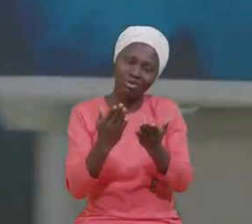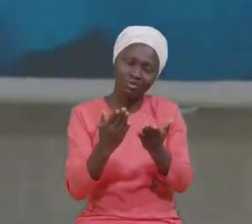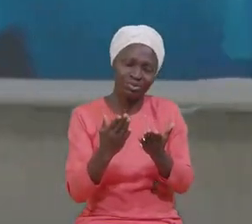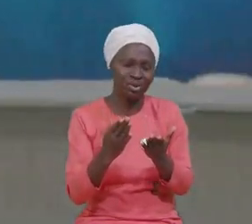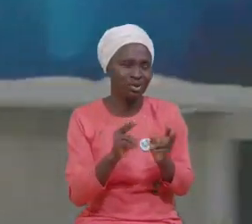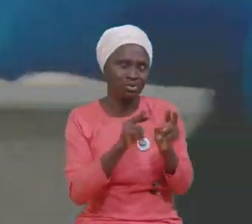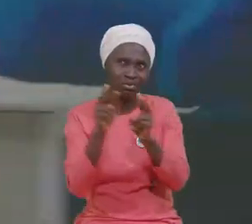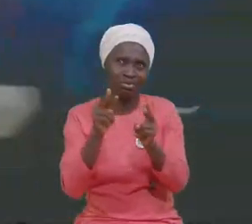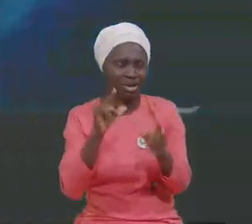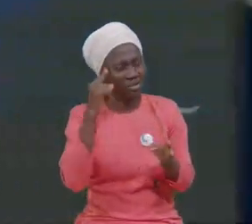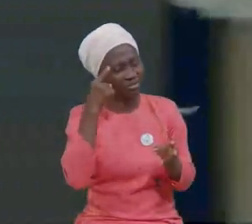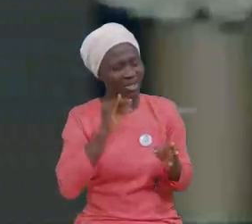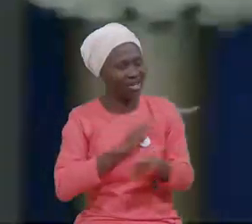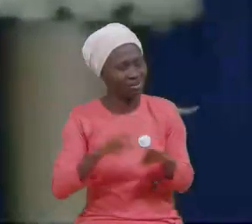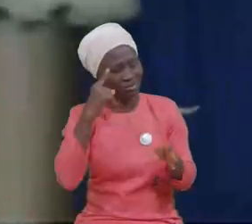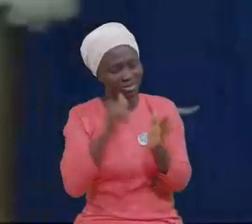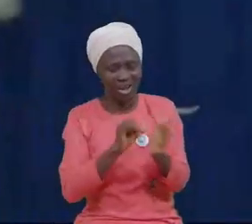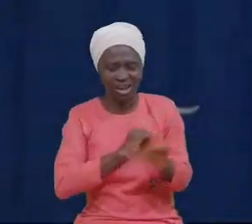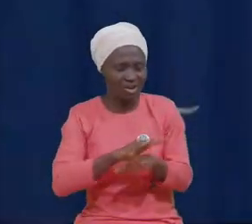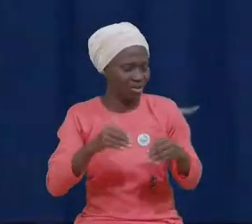Je pense que je n'ai pas